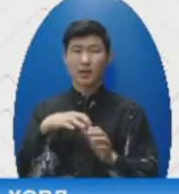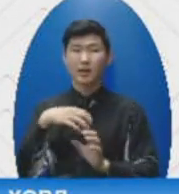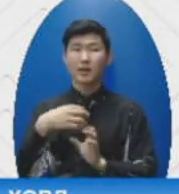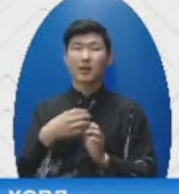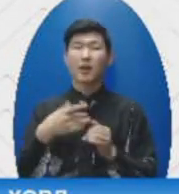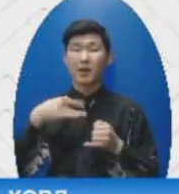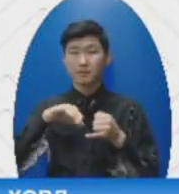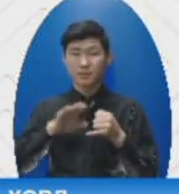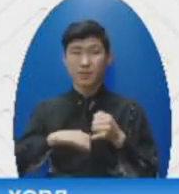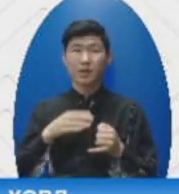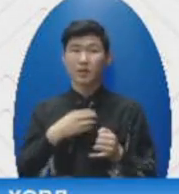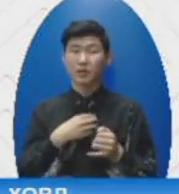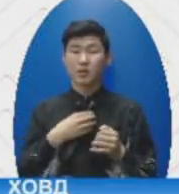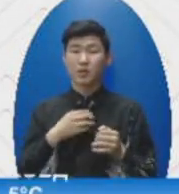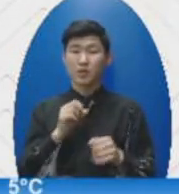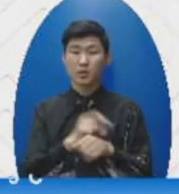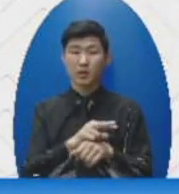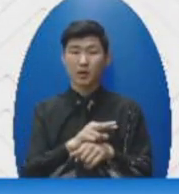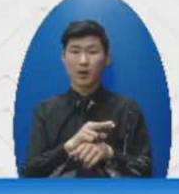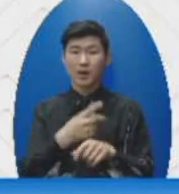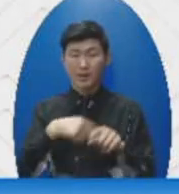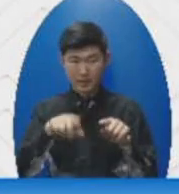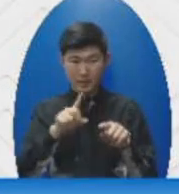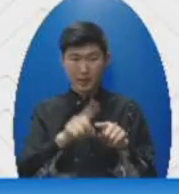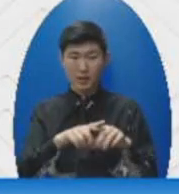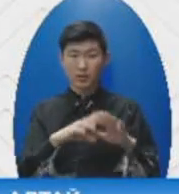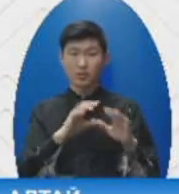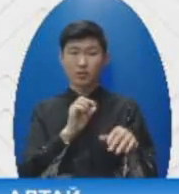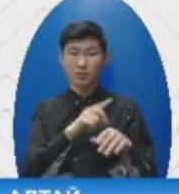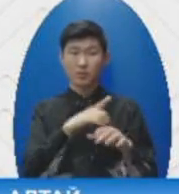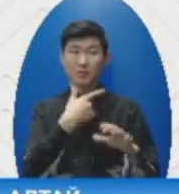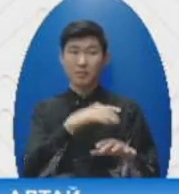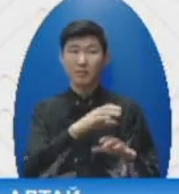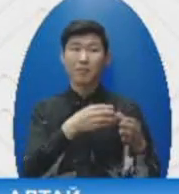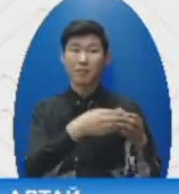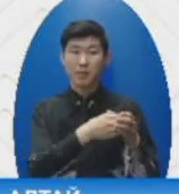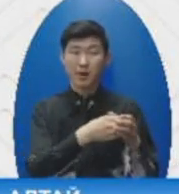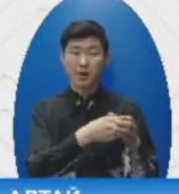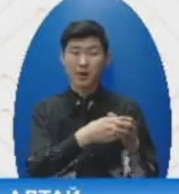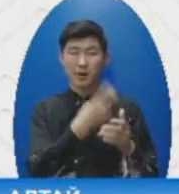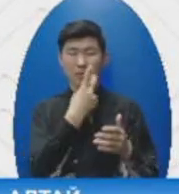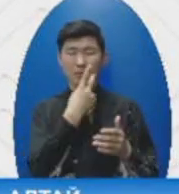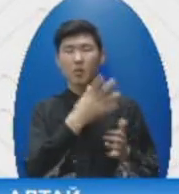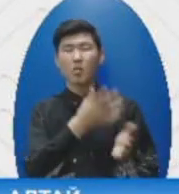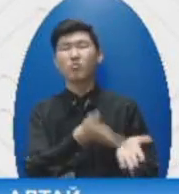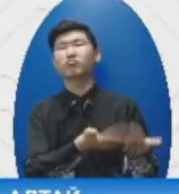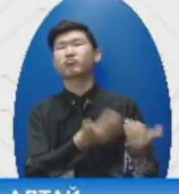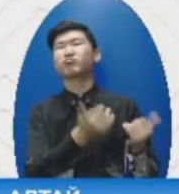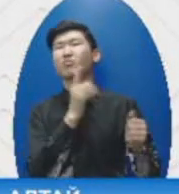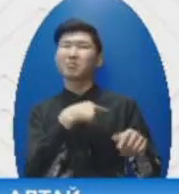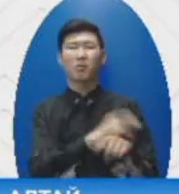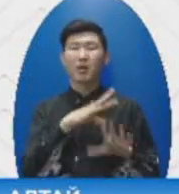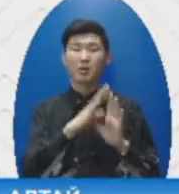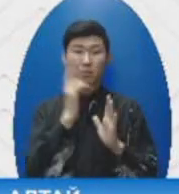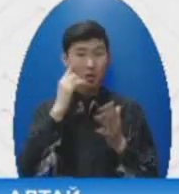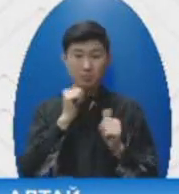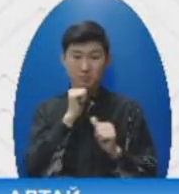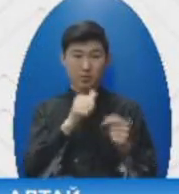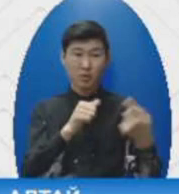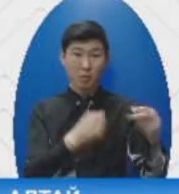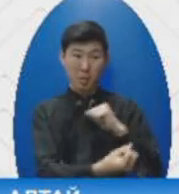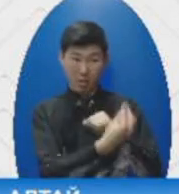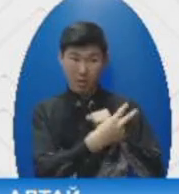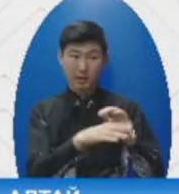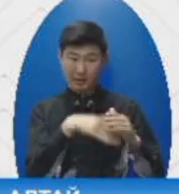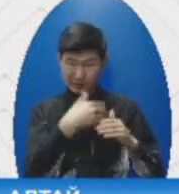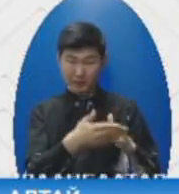нэг зооныхоо тоглолтсон багтайгаа дахиад тоглосон болохоор тэр багийг басаж алахгүй. Яагаад гэх юм бол тэр баг манайхтай хоцогтой тагсан бол